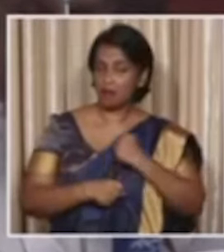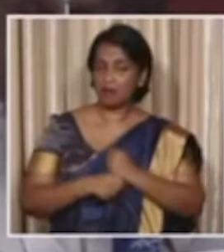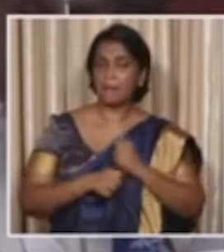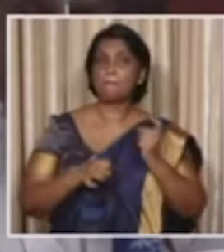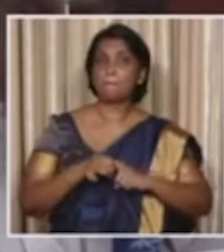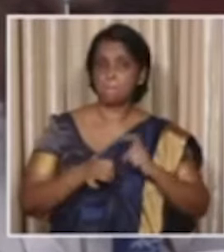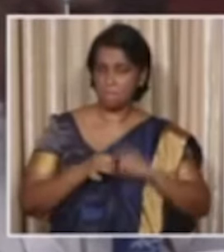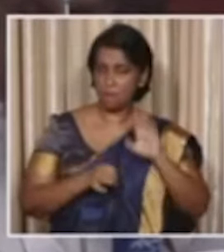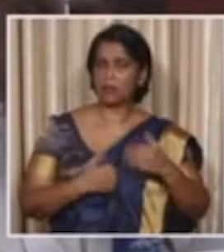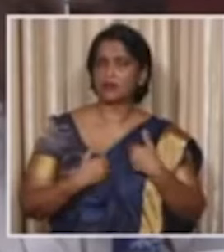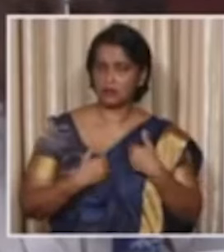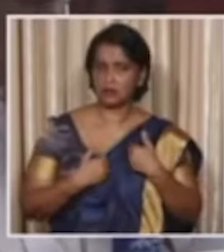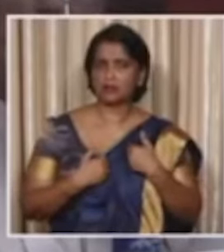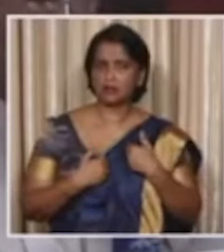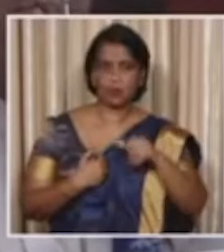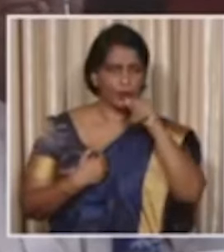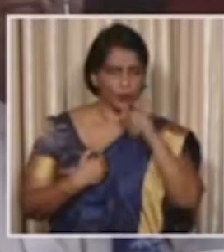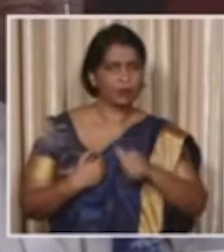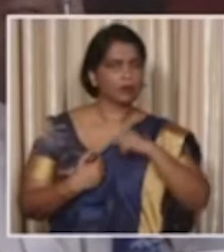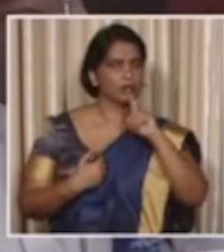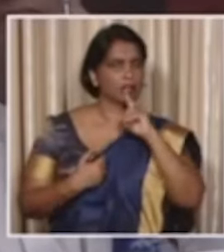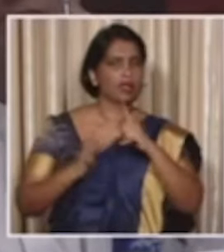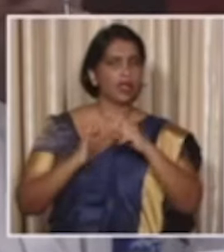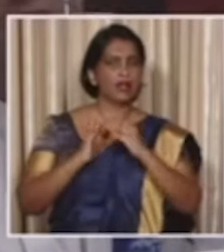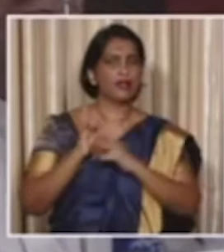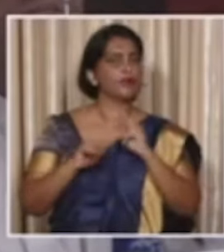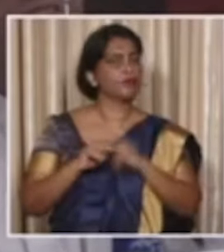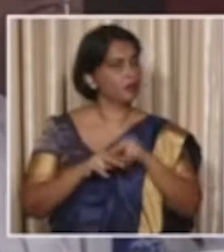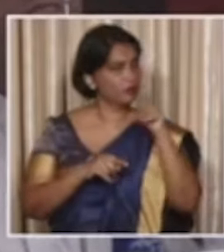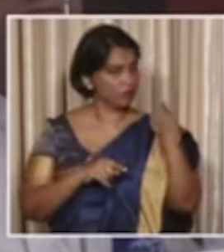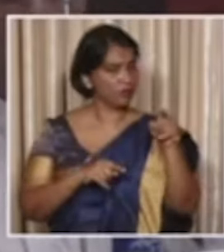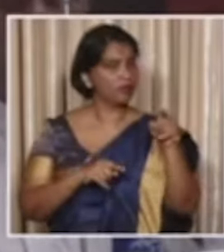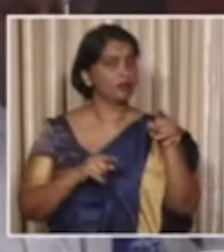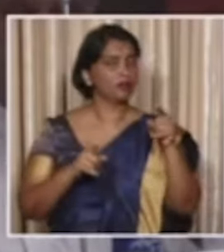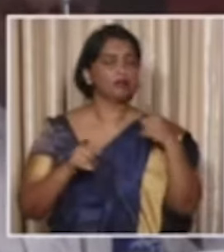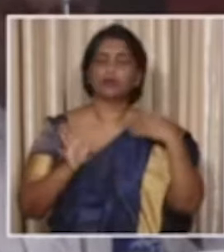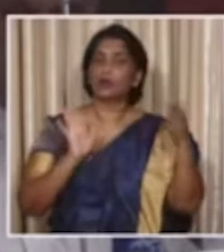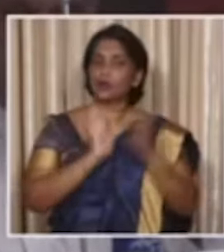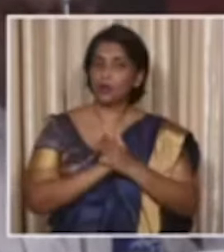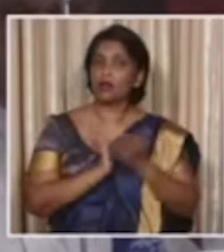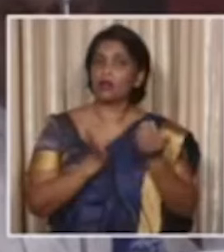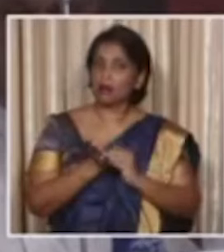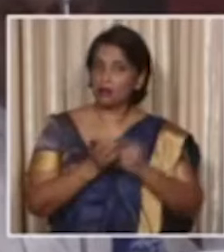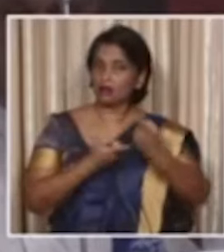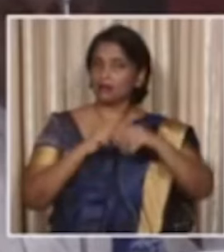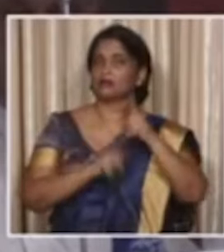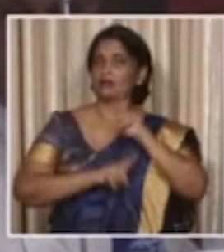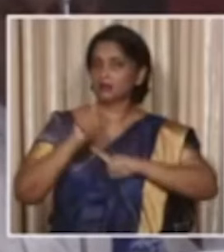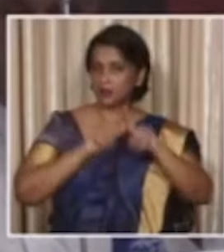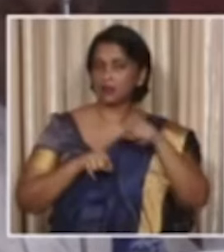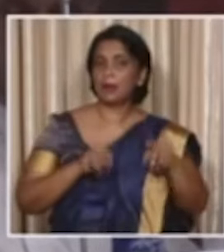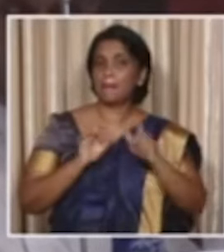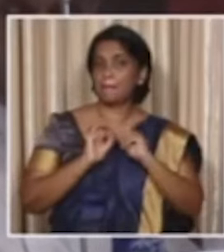ප්‍රශ්නයක් එනවා මොකද අපි පැහැදිලිව කියලා තියෙනවා අපි ජාත්‍යන්තර මුල්ල අරමුදල සමග අපි නැවතවරක් රීනෙගෝෂියේට් කරනවා